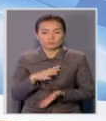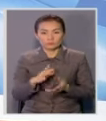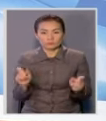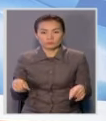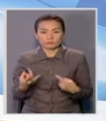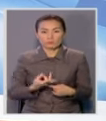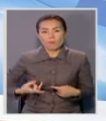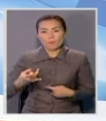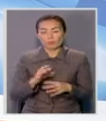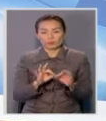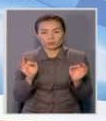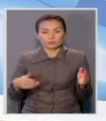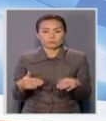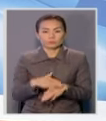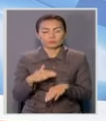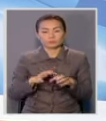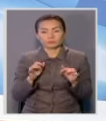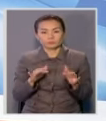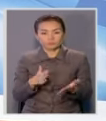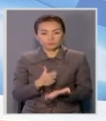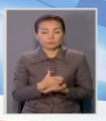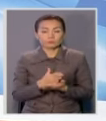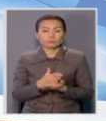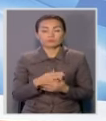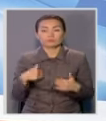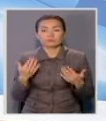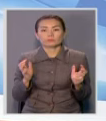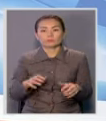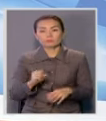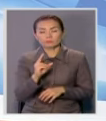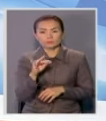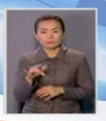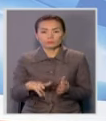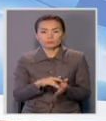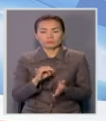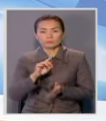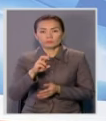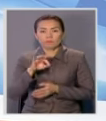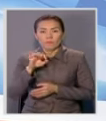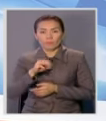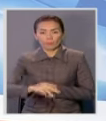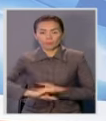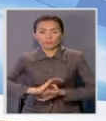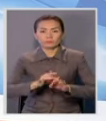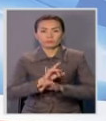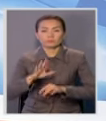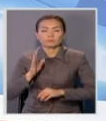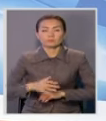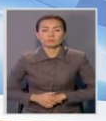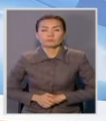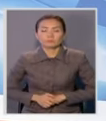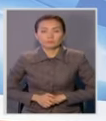развитии региона и отличился добрыми делами лауреатов поздравил заместителя Акима города Ербулат Уразбаев подробнее в